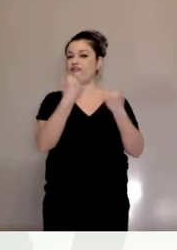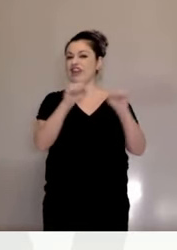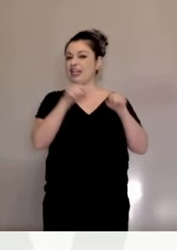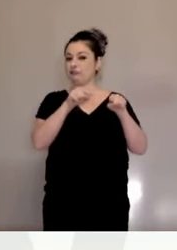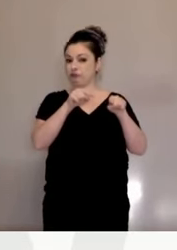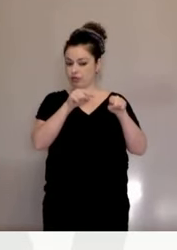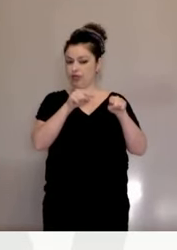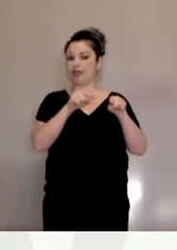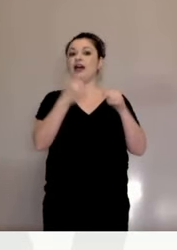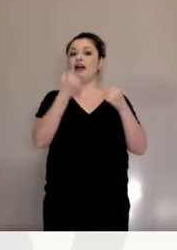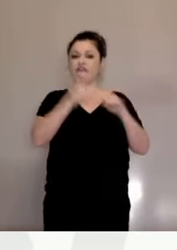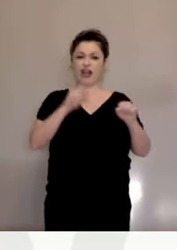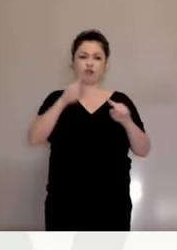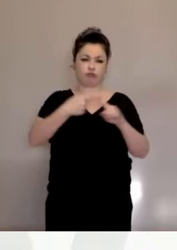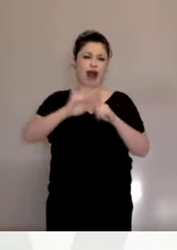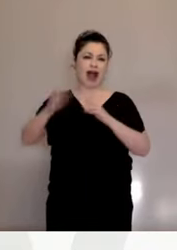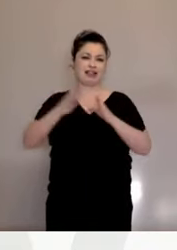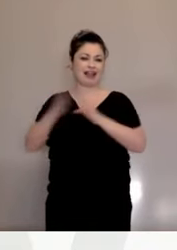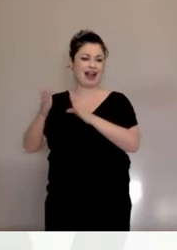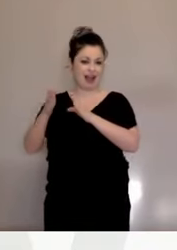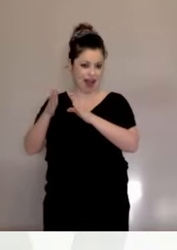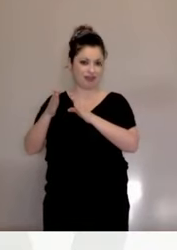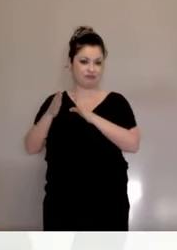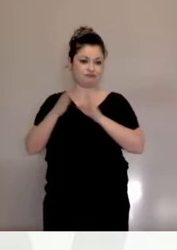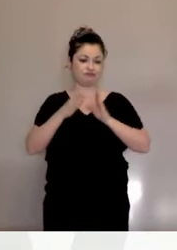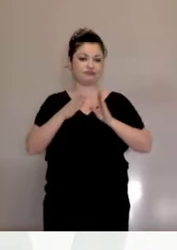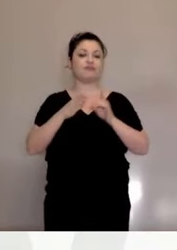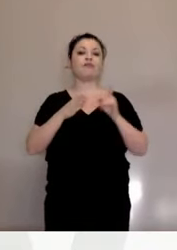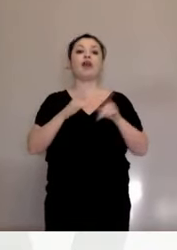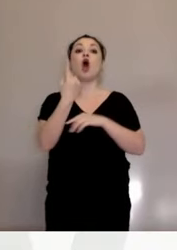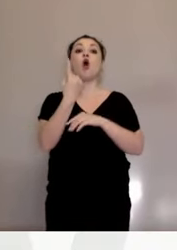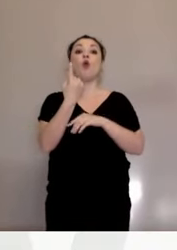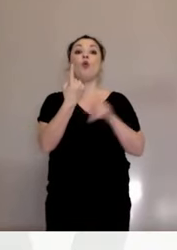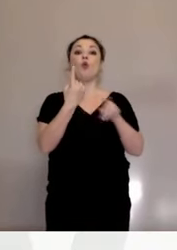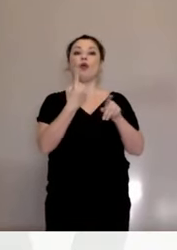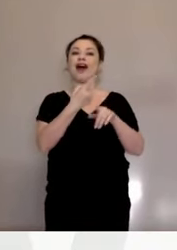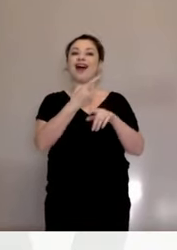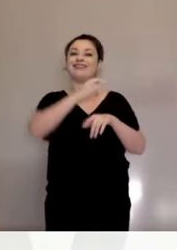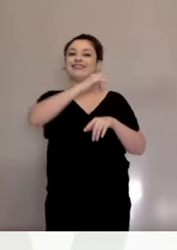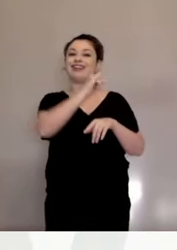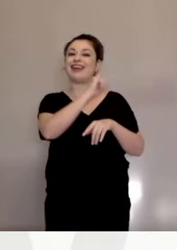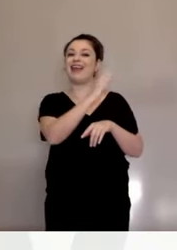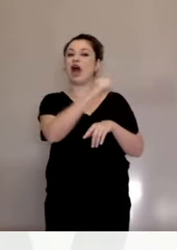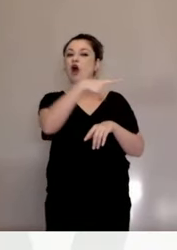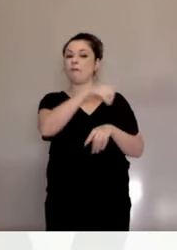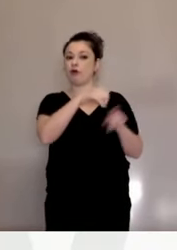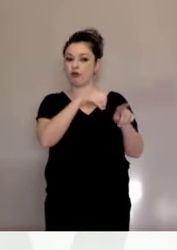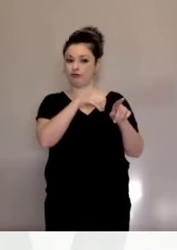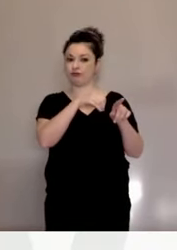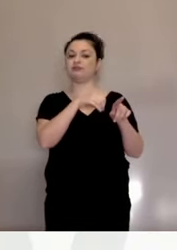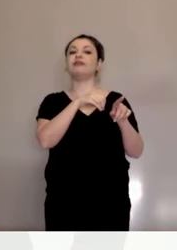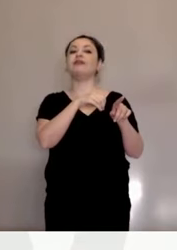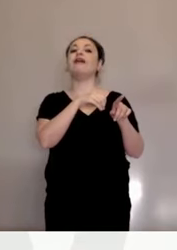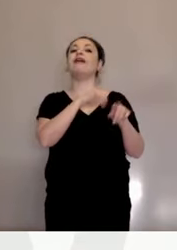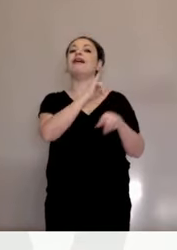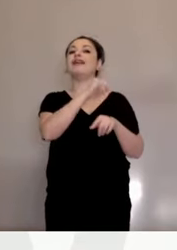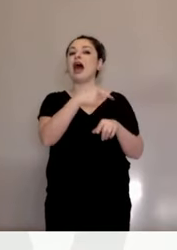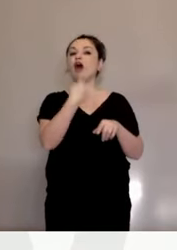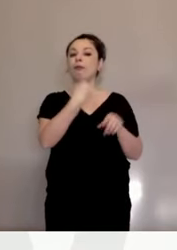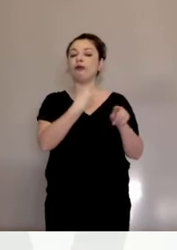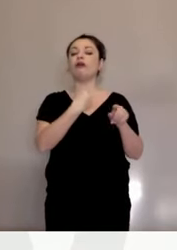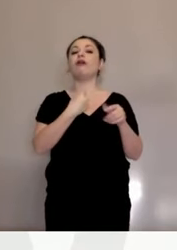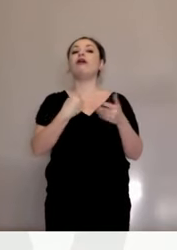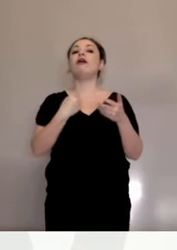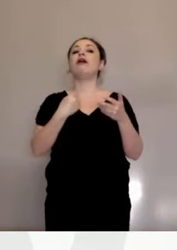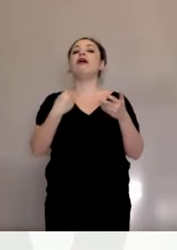e anche dagli altri canali. Una di Jacopo, che si chiede se sia